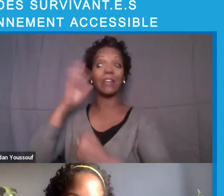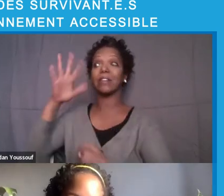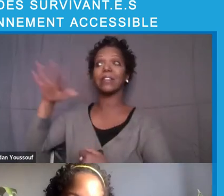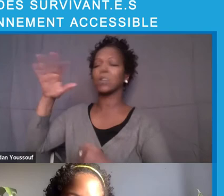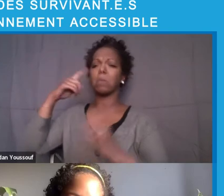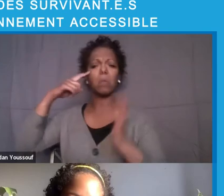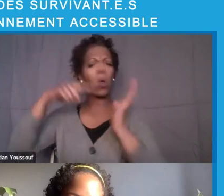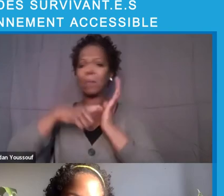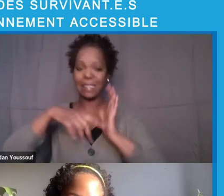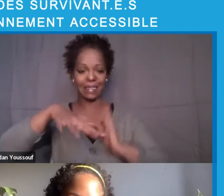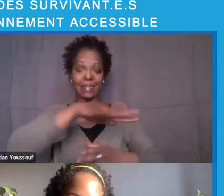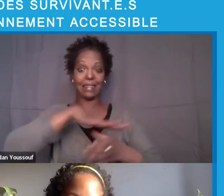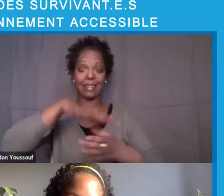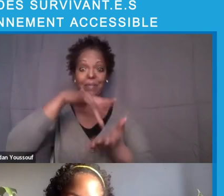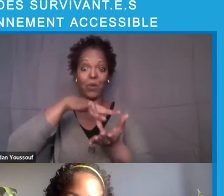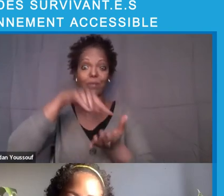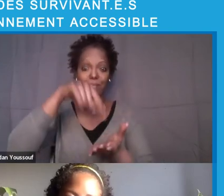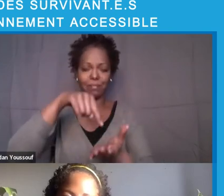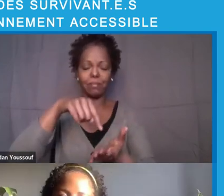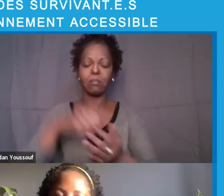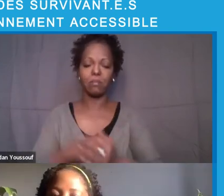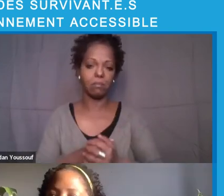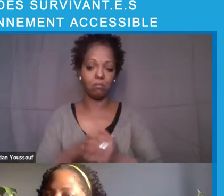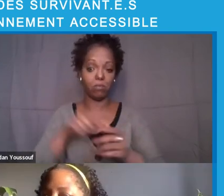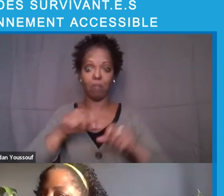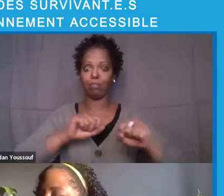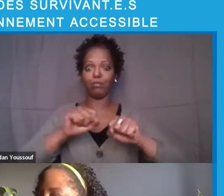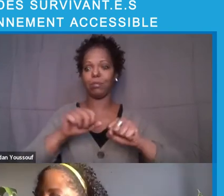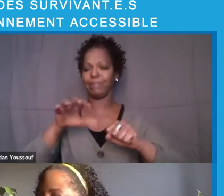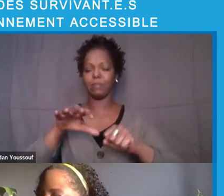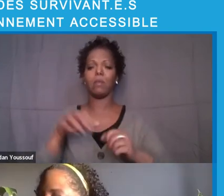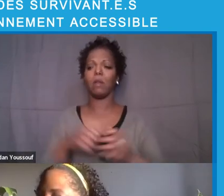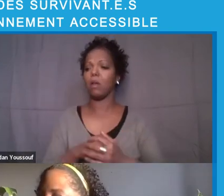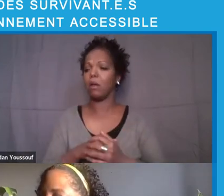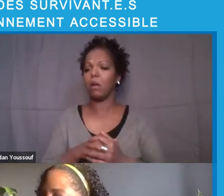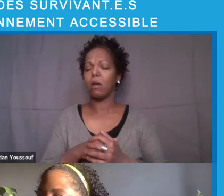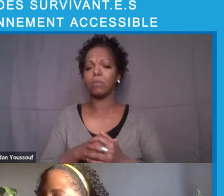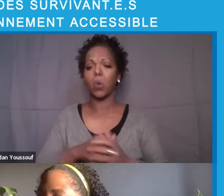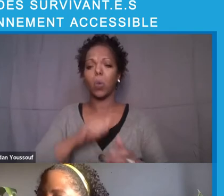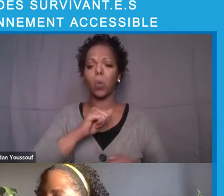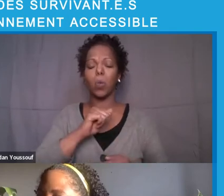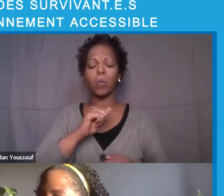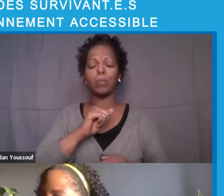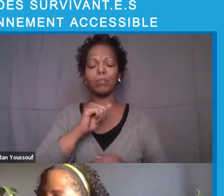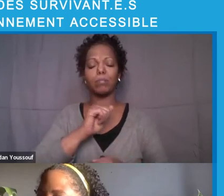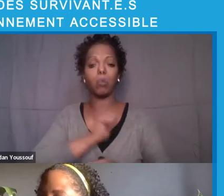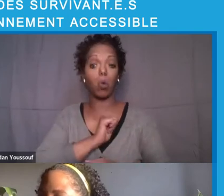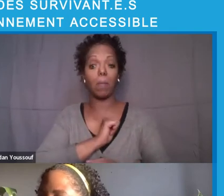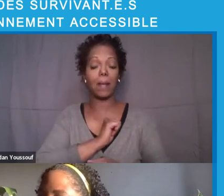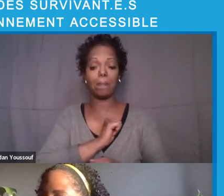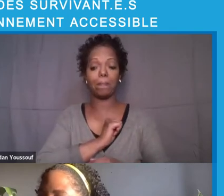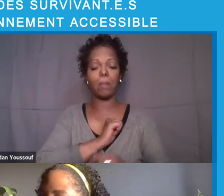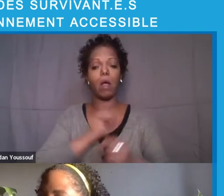racisées ont de la difficulté à voir. Et aussi, on ne se fait pas remarquer, nous, en tant que